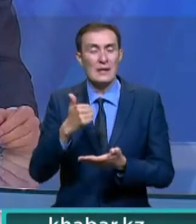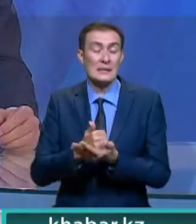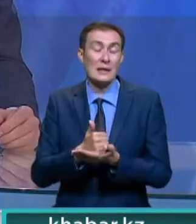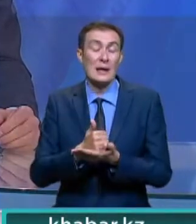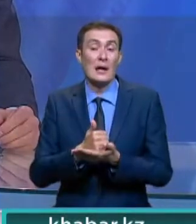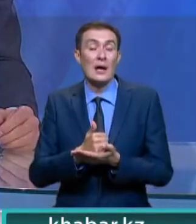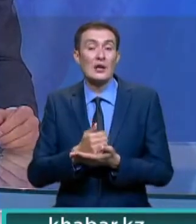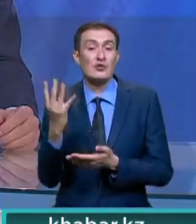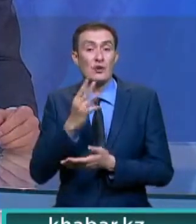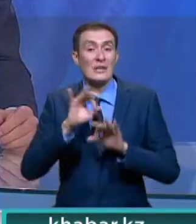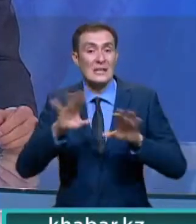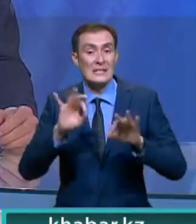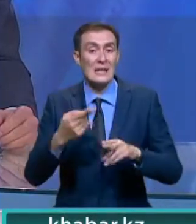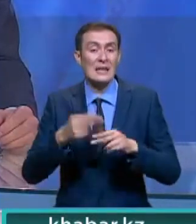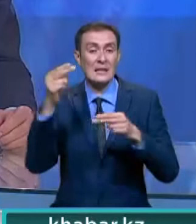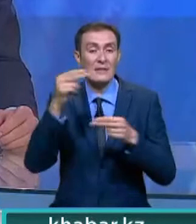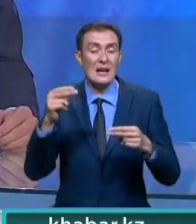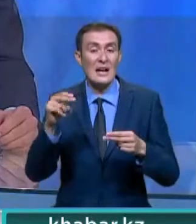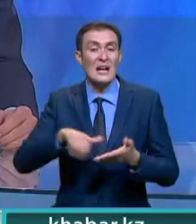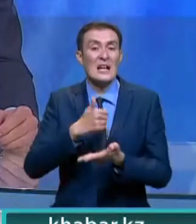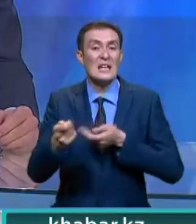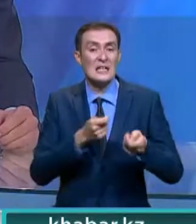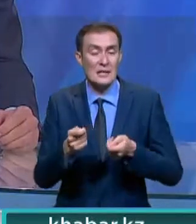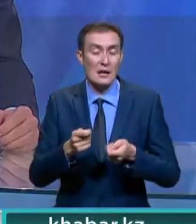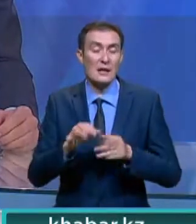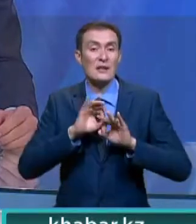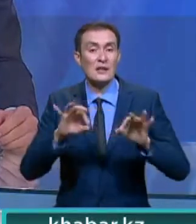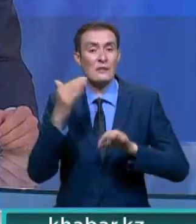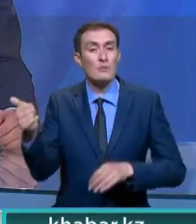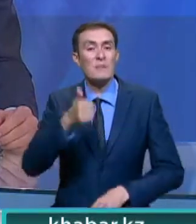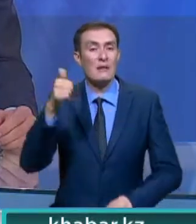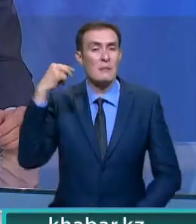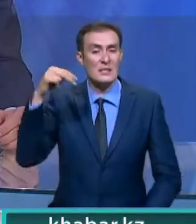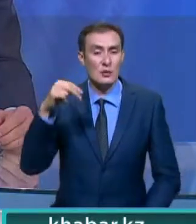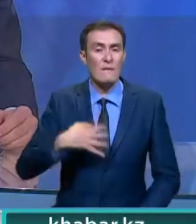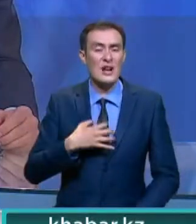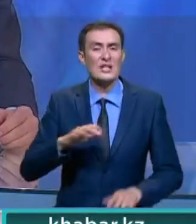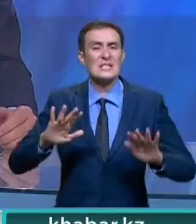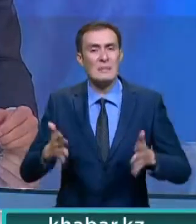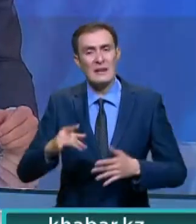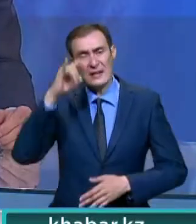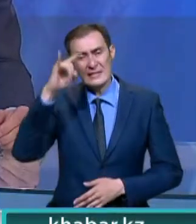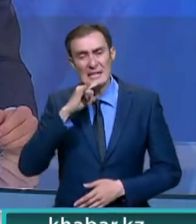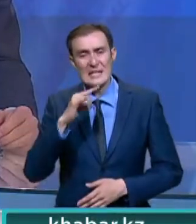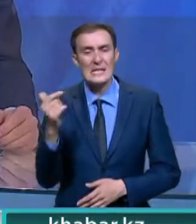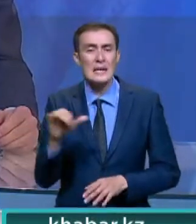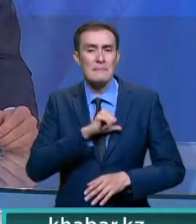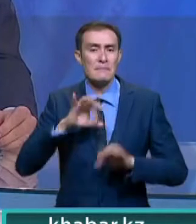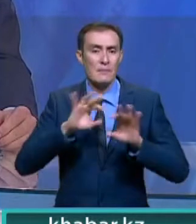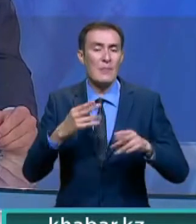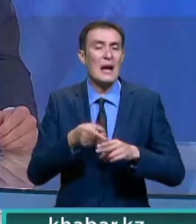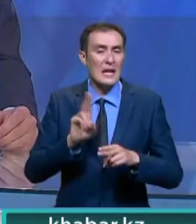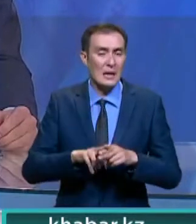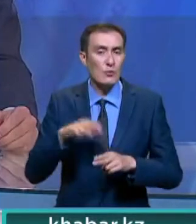портрету». Четвертая серия носит название «Лидер». Откровенное интервью первого президента о ключевых событиях страны из первых уст.